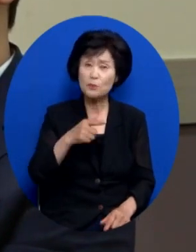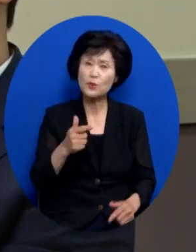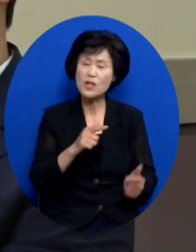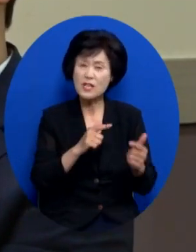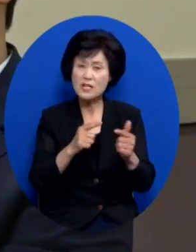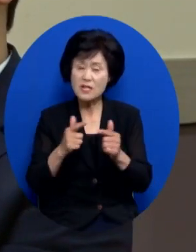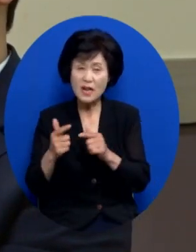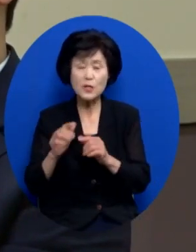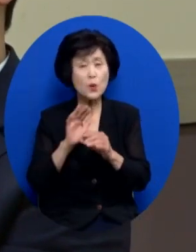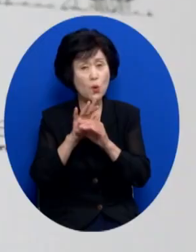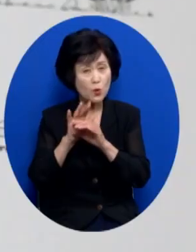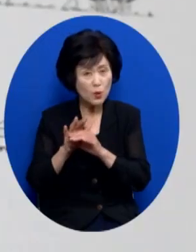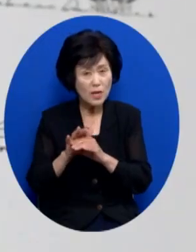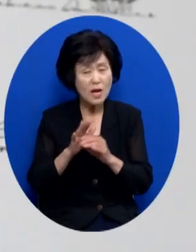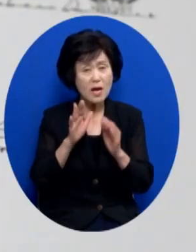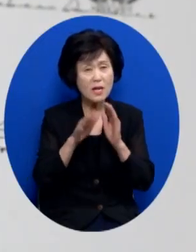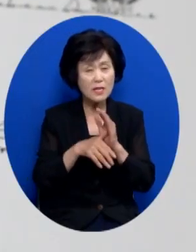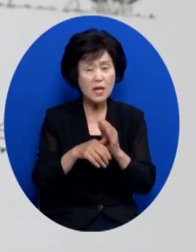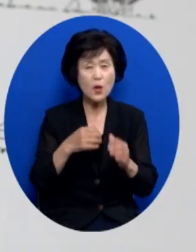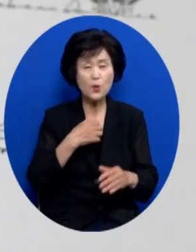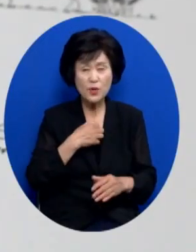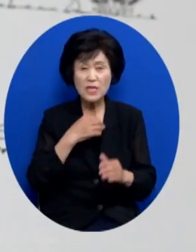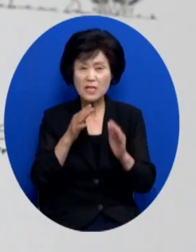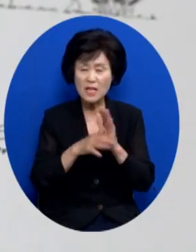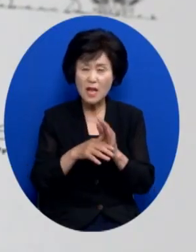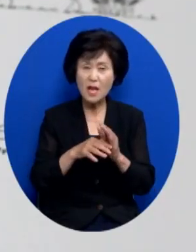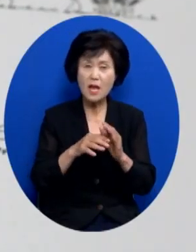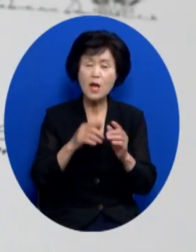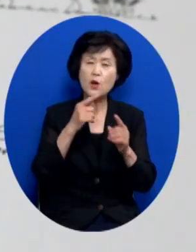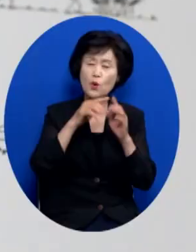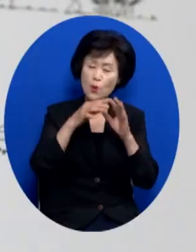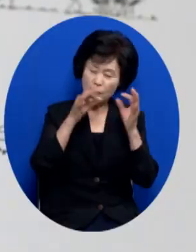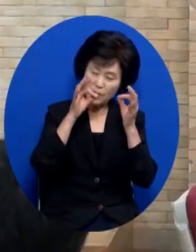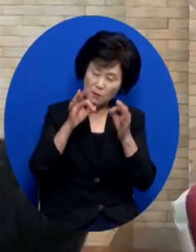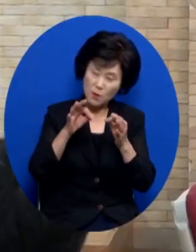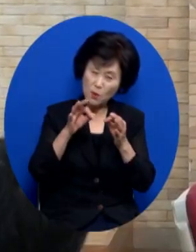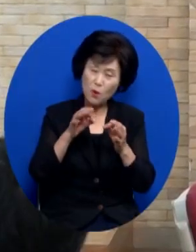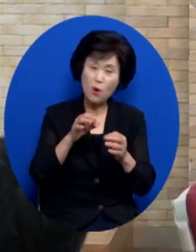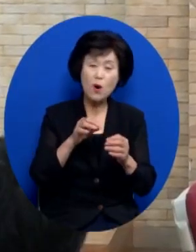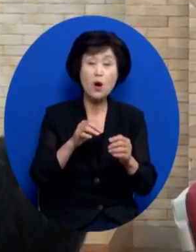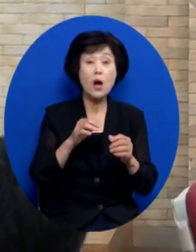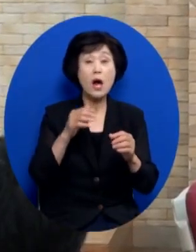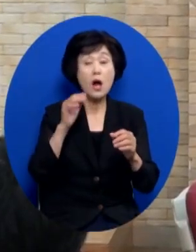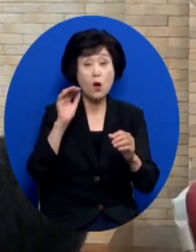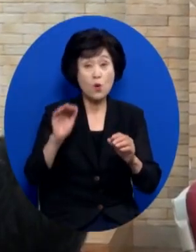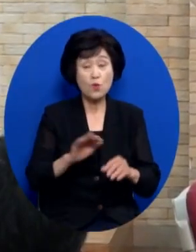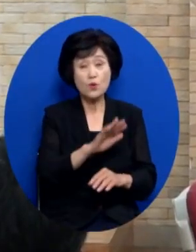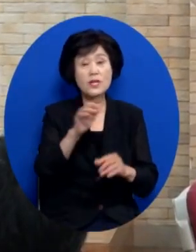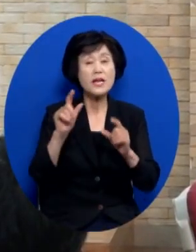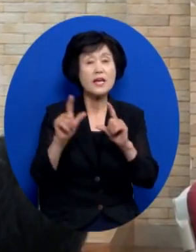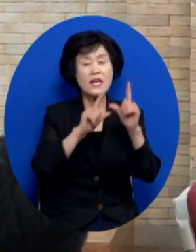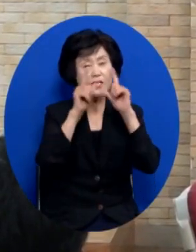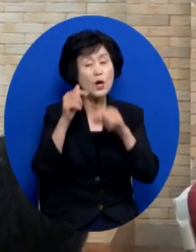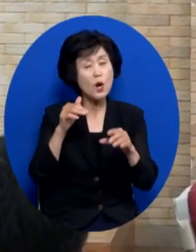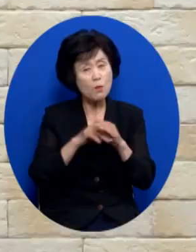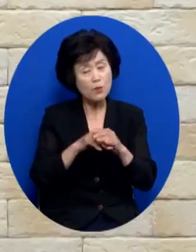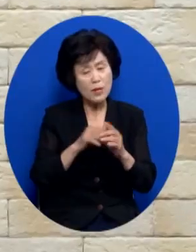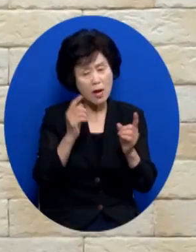미중유의 위기를 겪었던 시대와 교회를 돌아보고 미생물이 생활과 문화를 어떻게 바꾸는지에 대해 이야기를